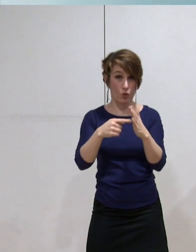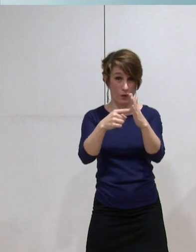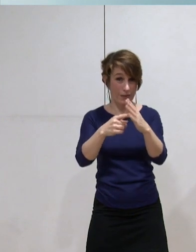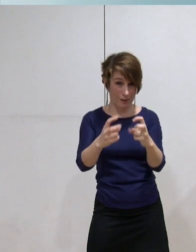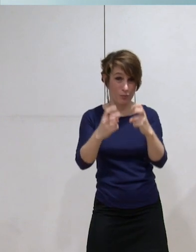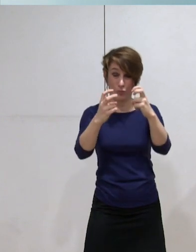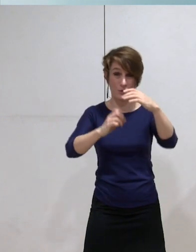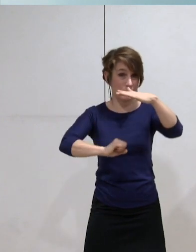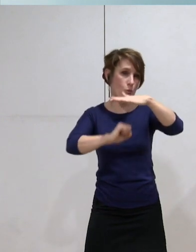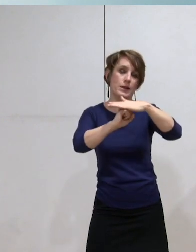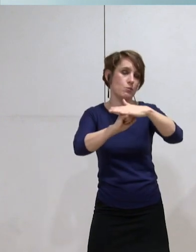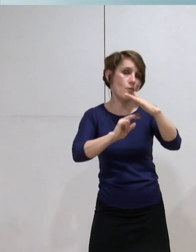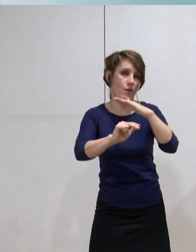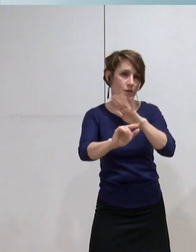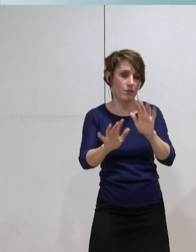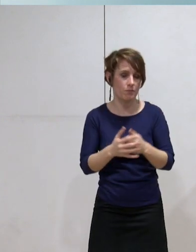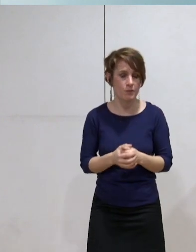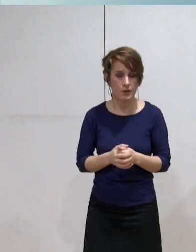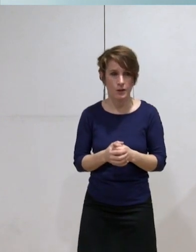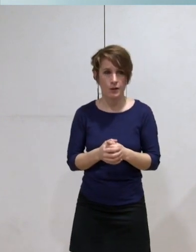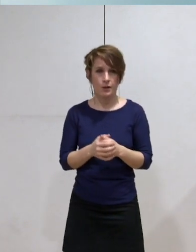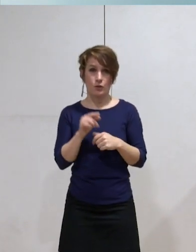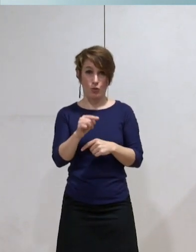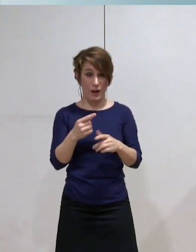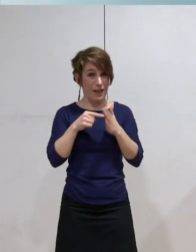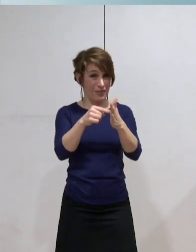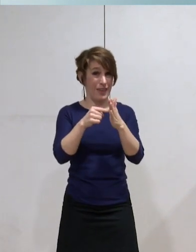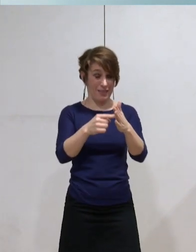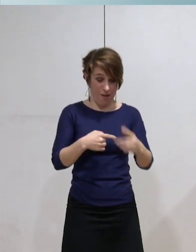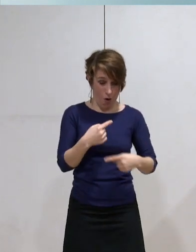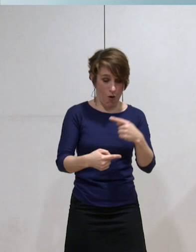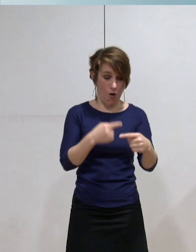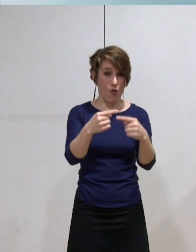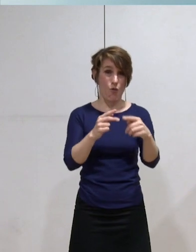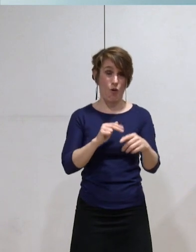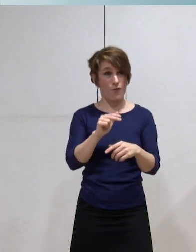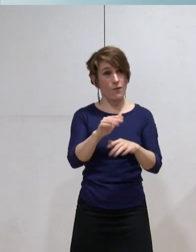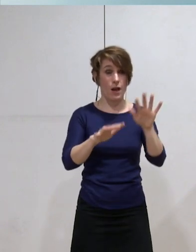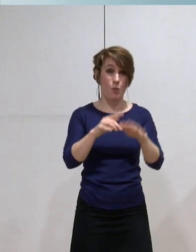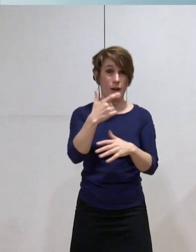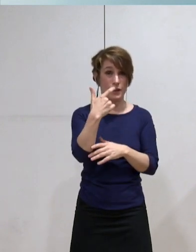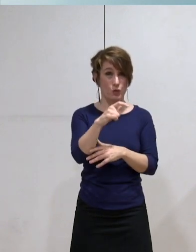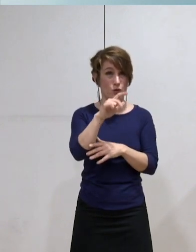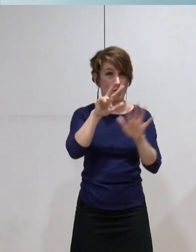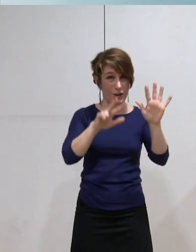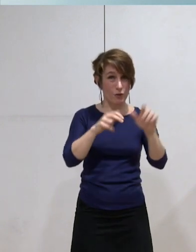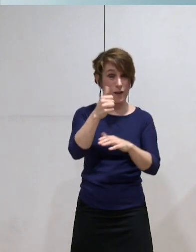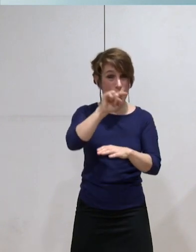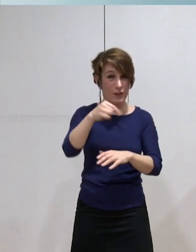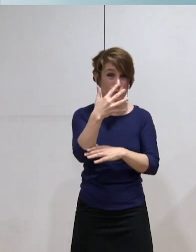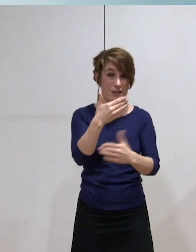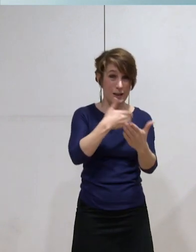cette engours de dette du budget principal devrait être proche de 281,5 million d'euros